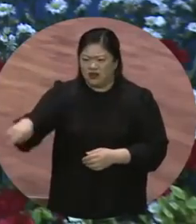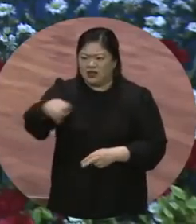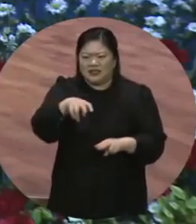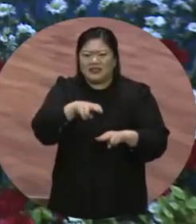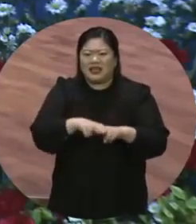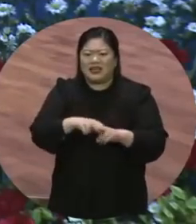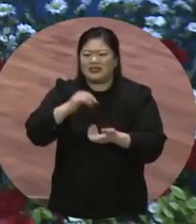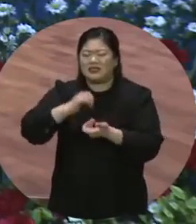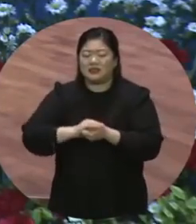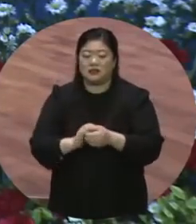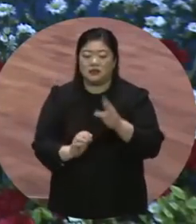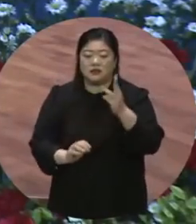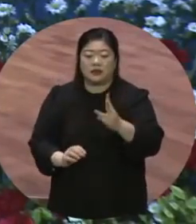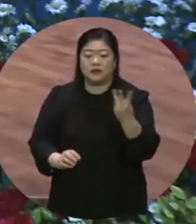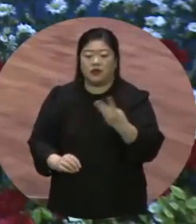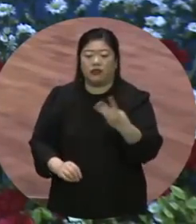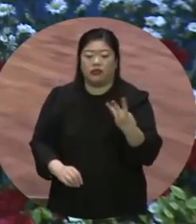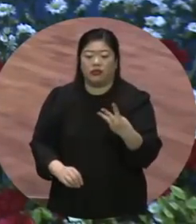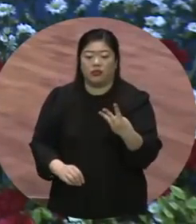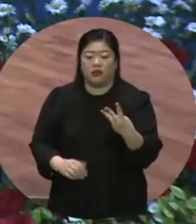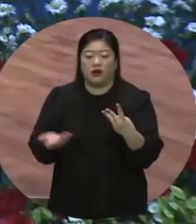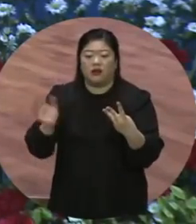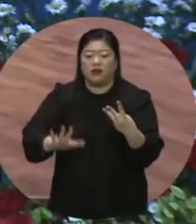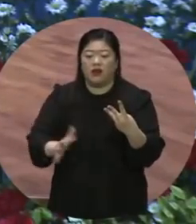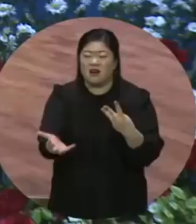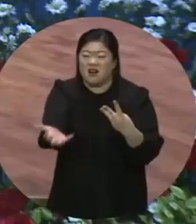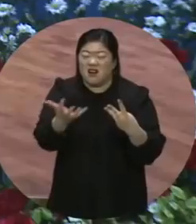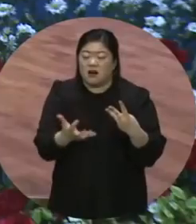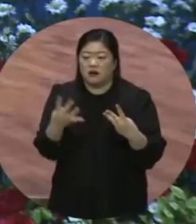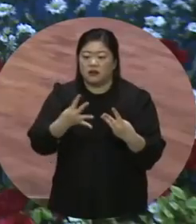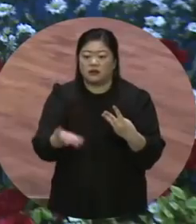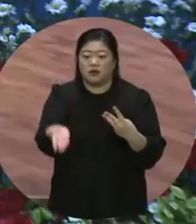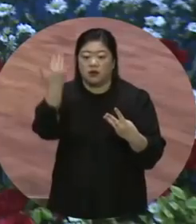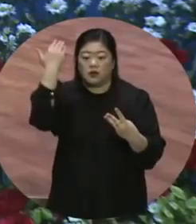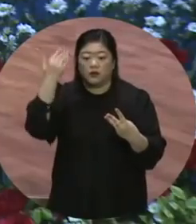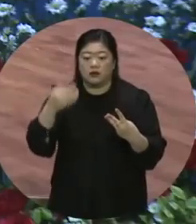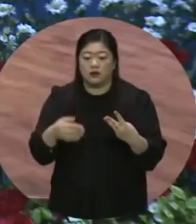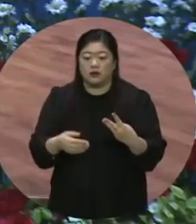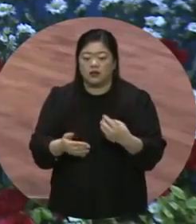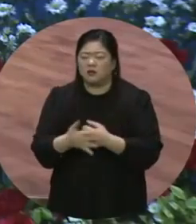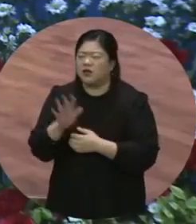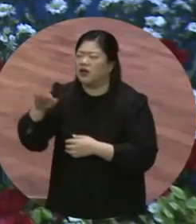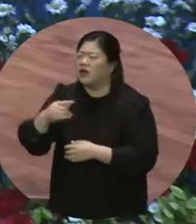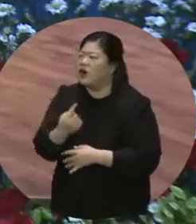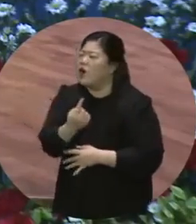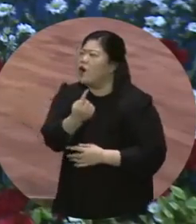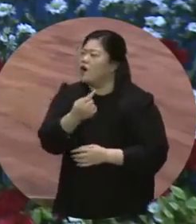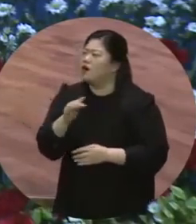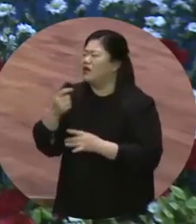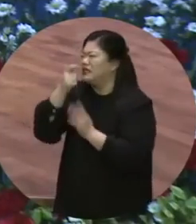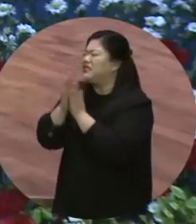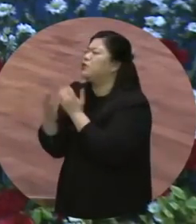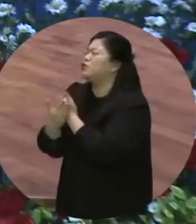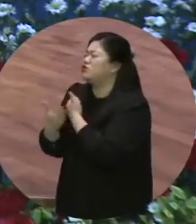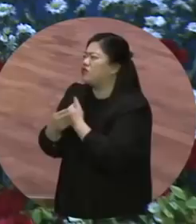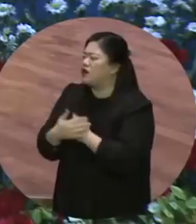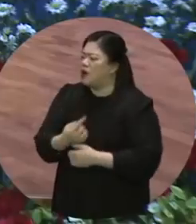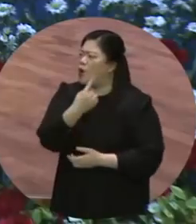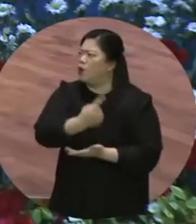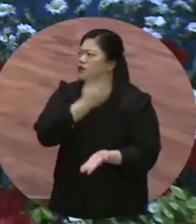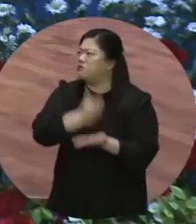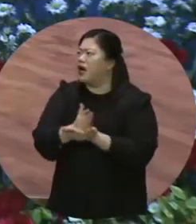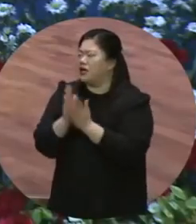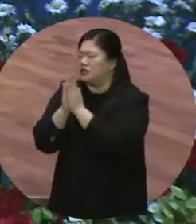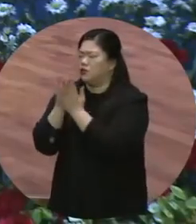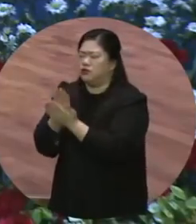되는데, 지금 너무 많이 오게 생겨서 못 오도록 기도해달라고. 좀 희한한 기도 제목 다 있어요. 하여튼.